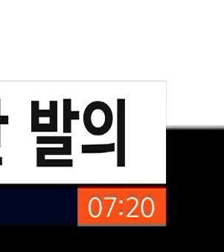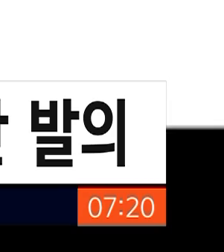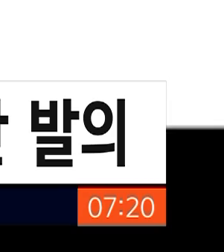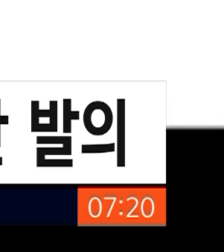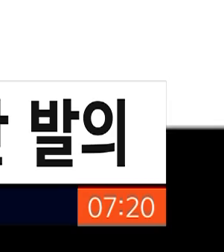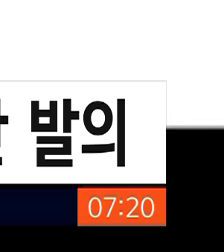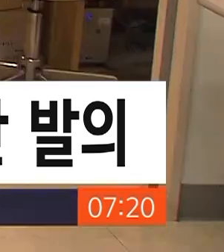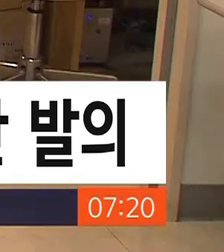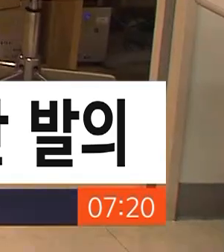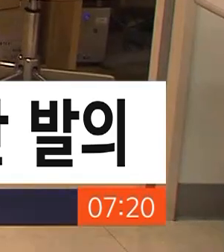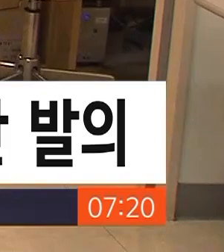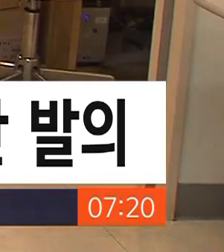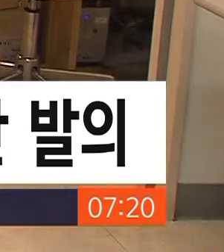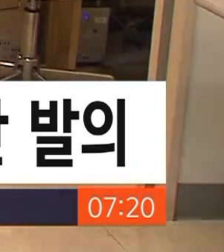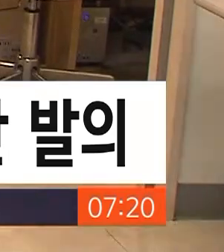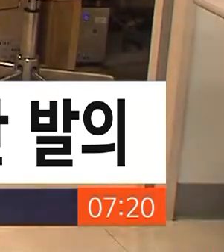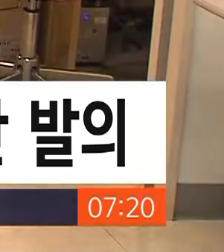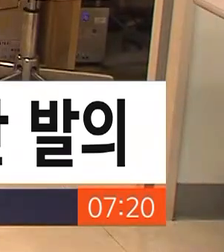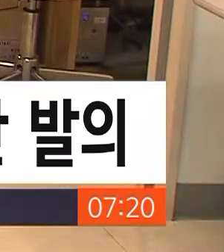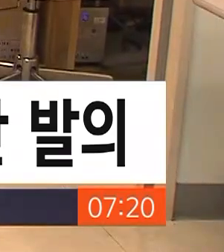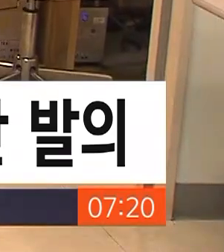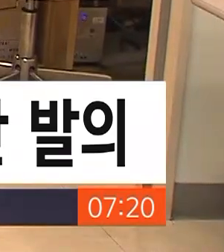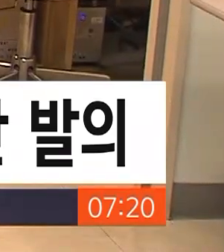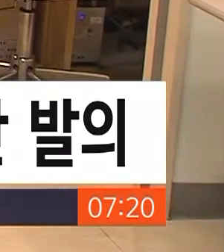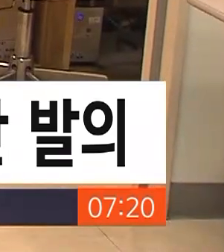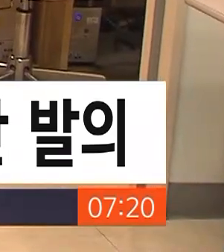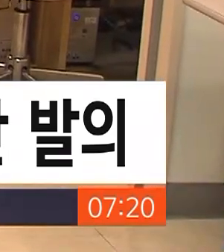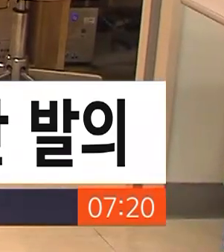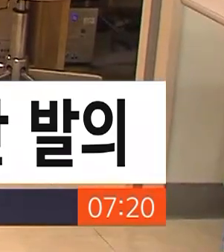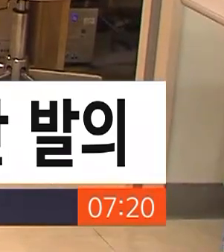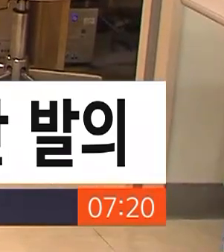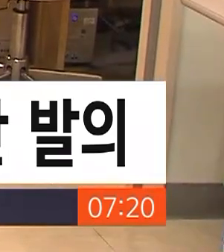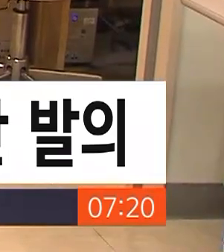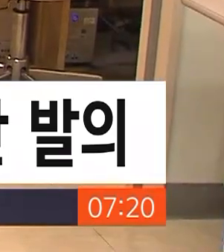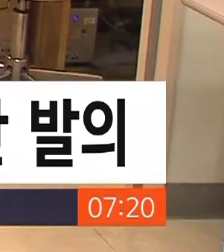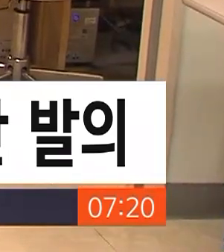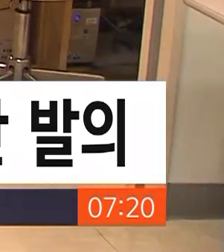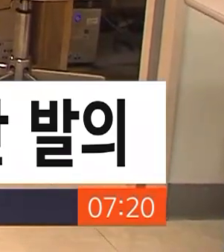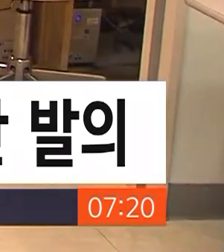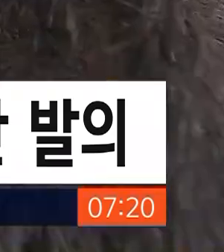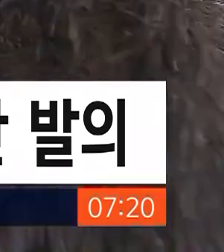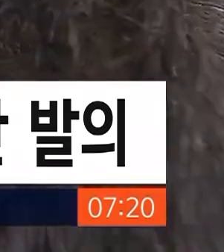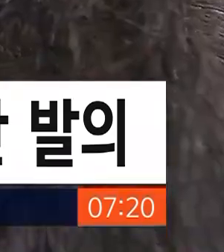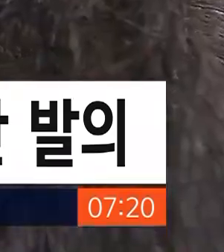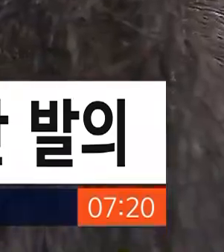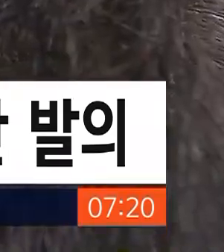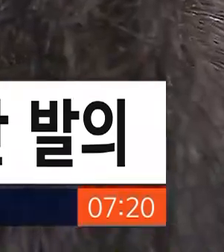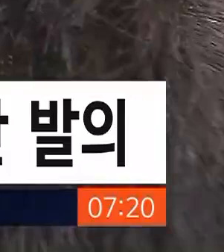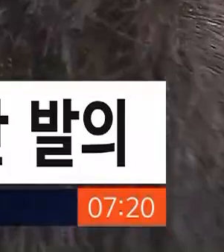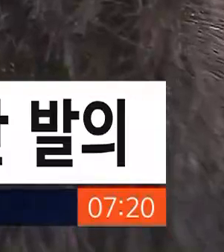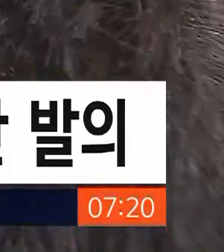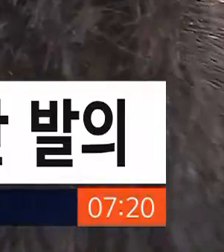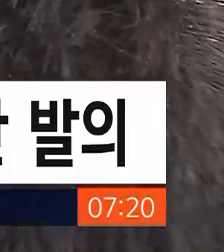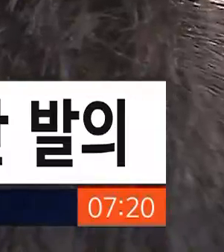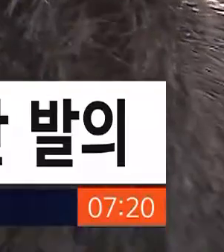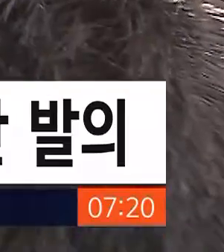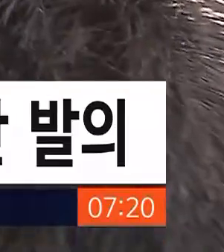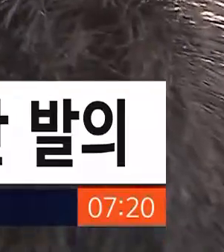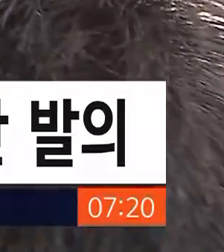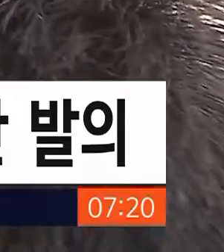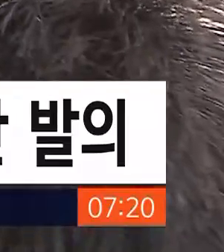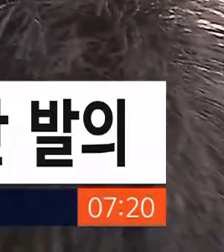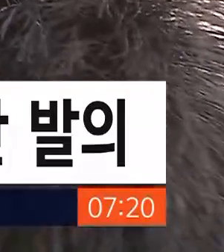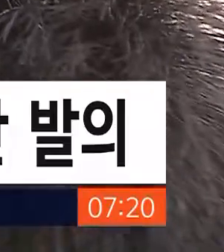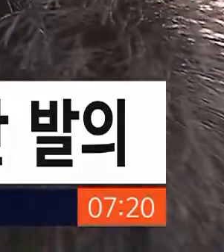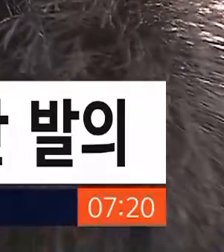시행될 경우 청년 1만 명을 지원하게 되는데요. 약의 종류에 따라서 연간 12억에서 30억 원 정도의